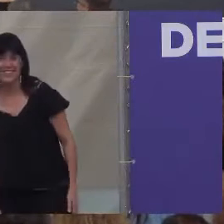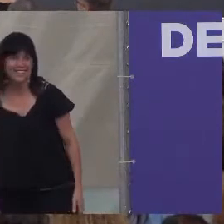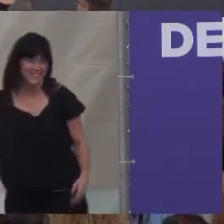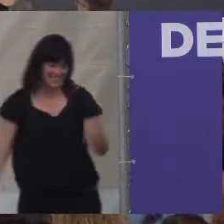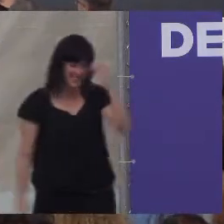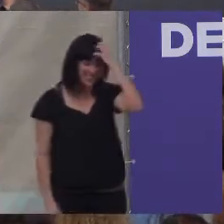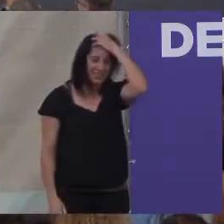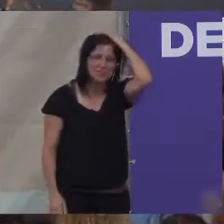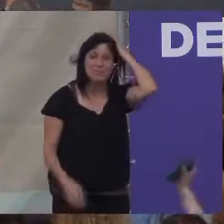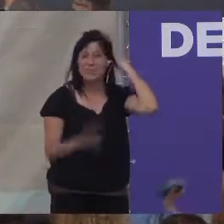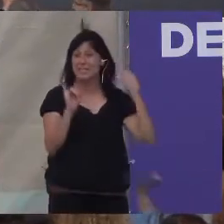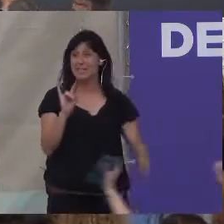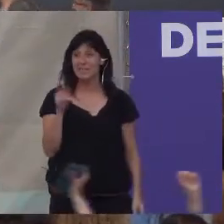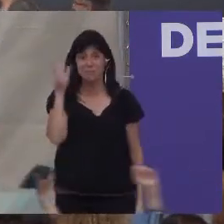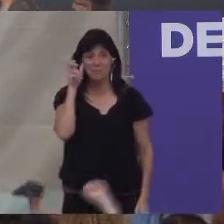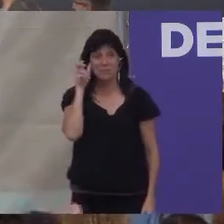Sí.